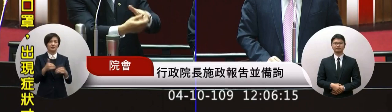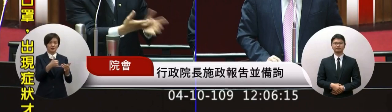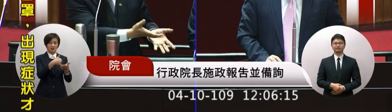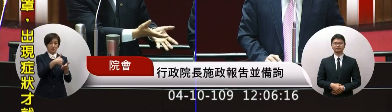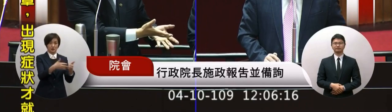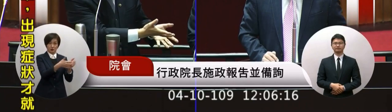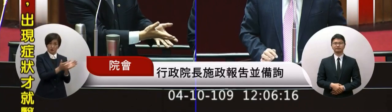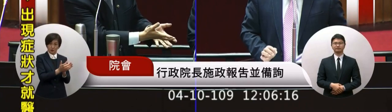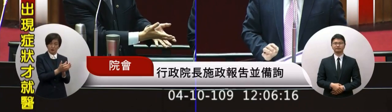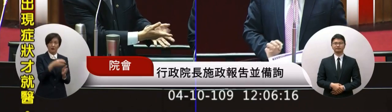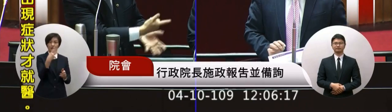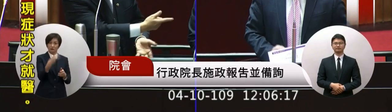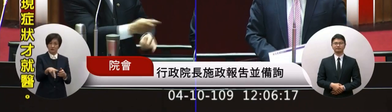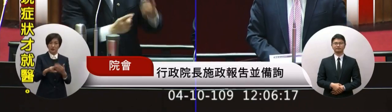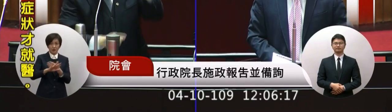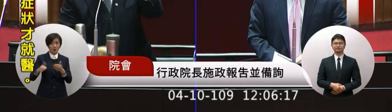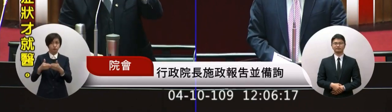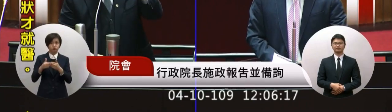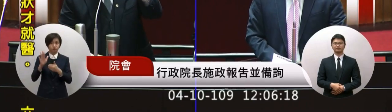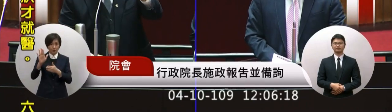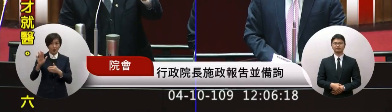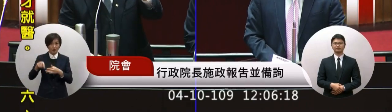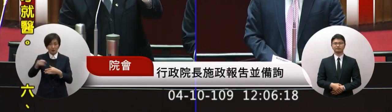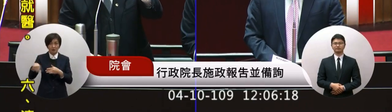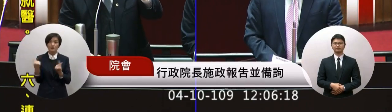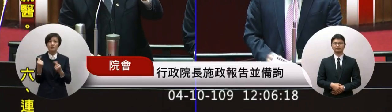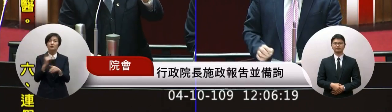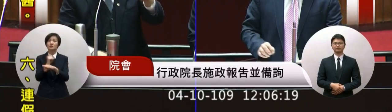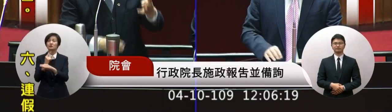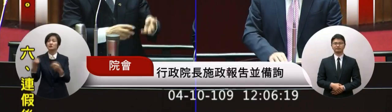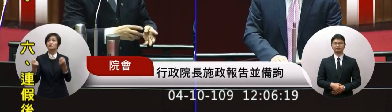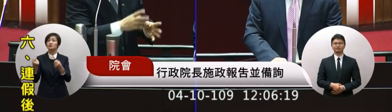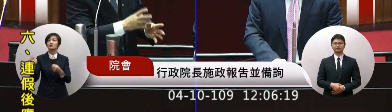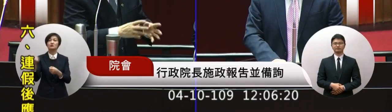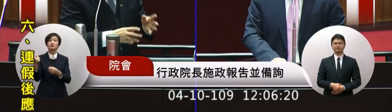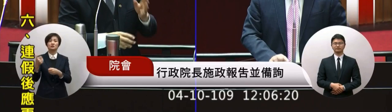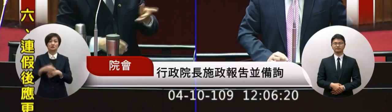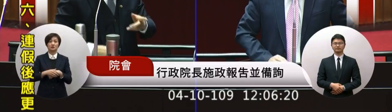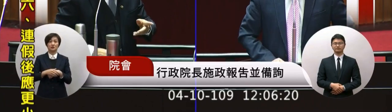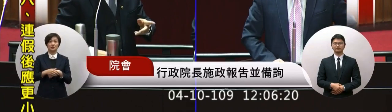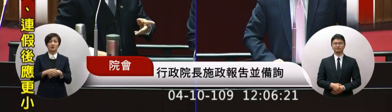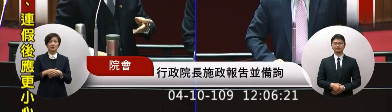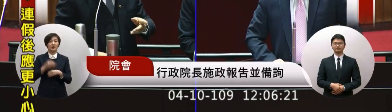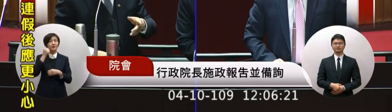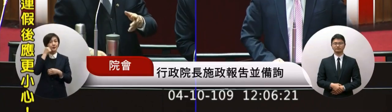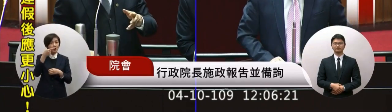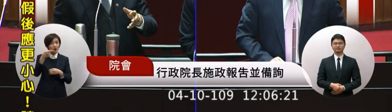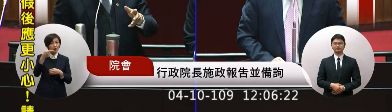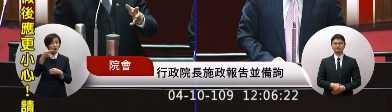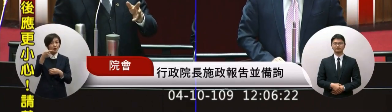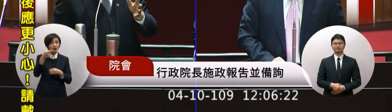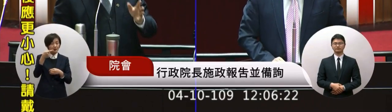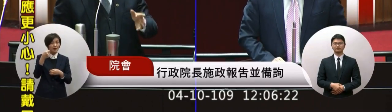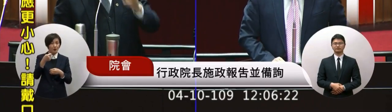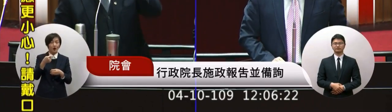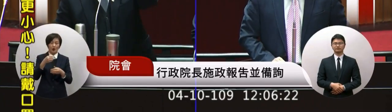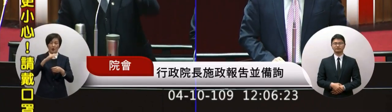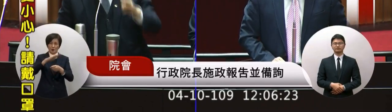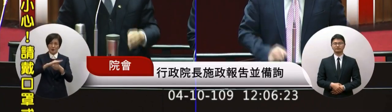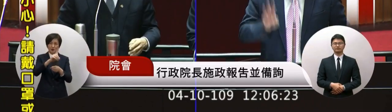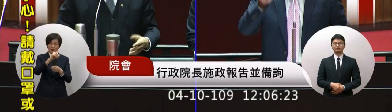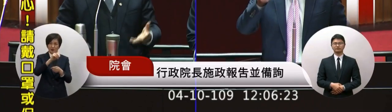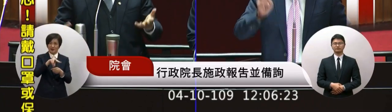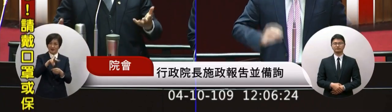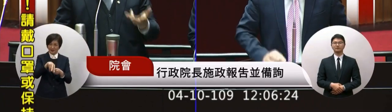如计程车司机，就一个月10000。 一个月两哦， 12000， 1万，然后3个月，